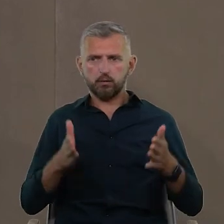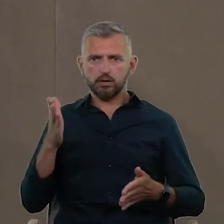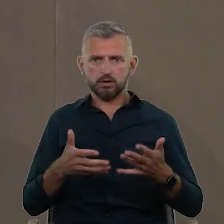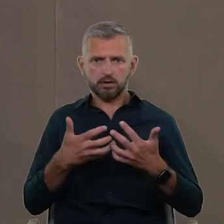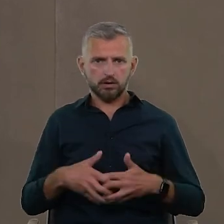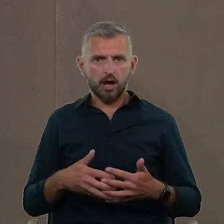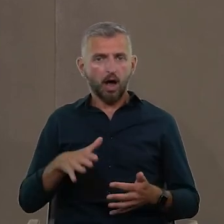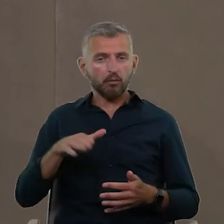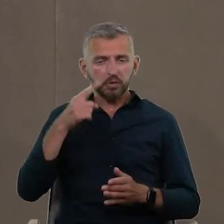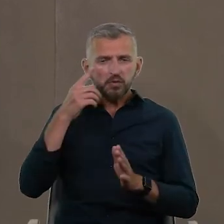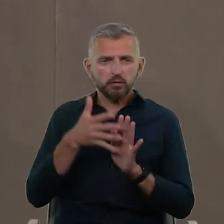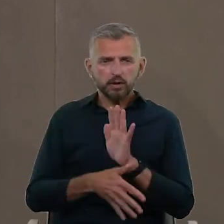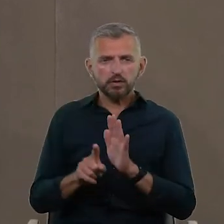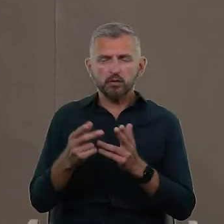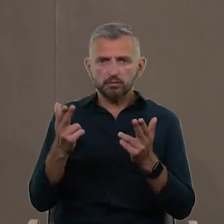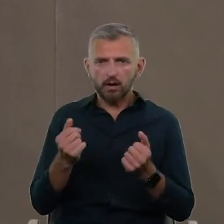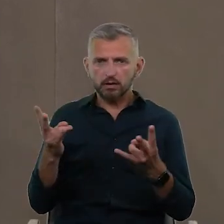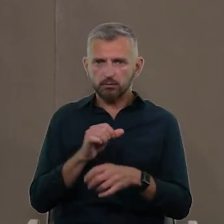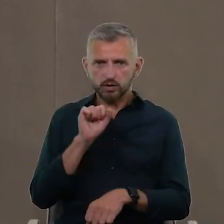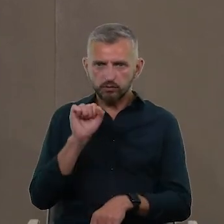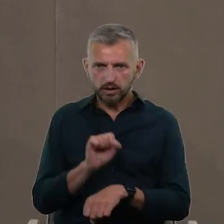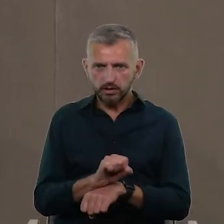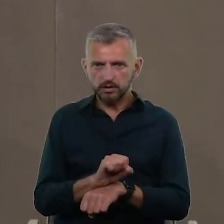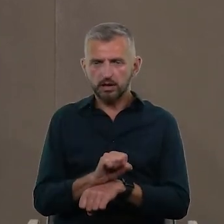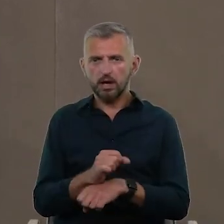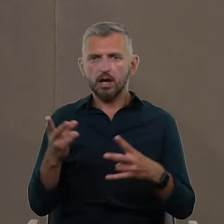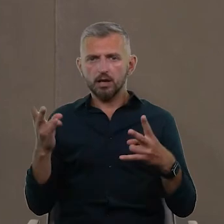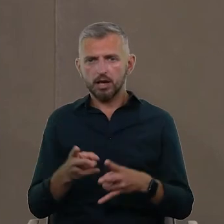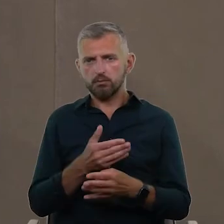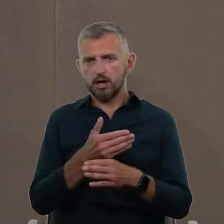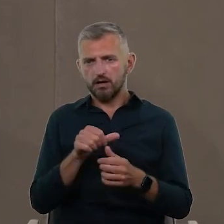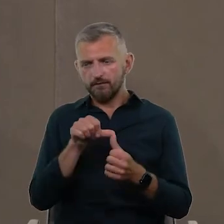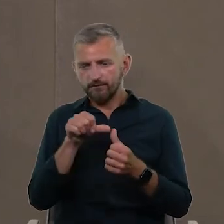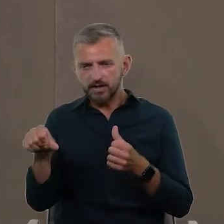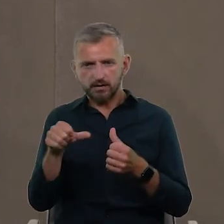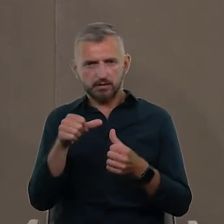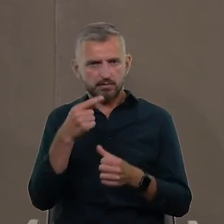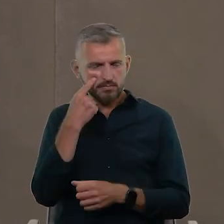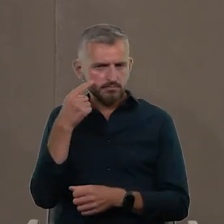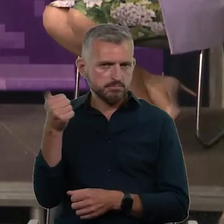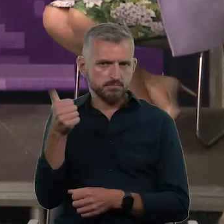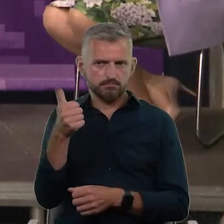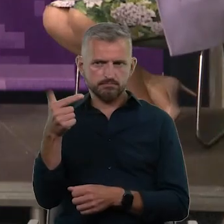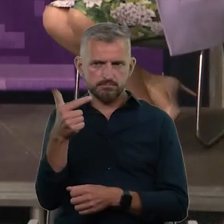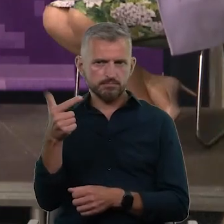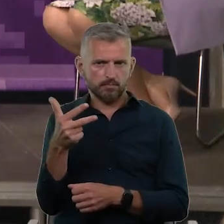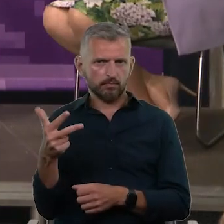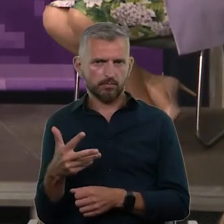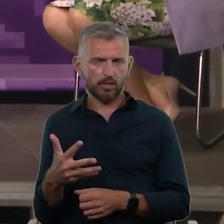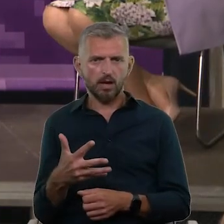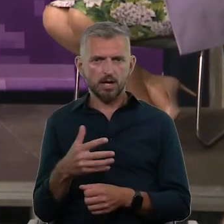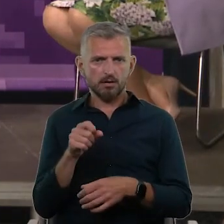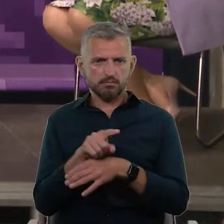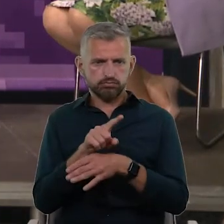потім зрозуміли, що так, треба зупинитися, треба виділити пріоритети, об'єднатися, поставити собі задачі